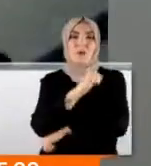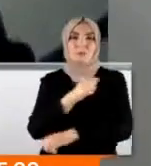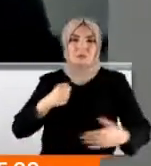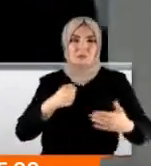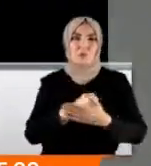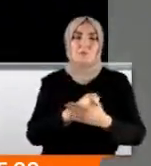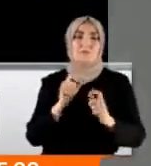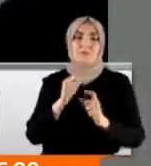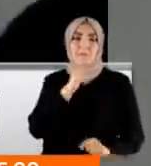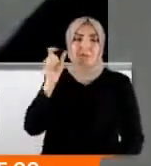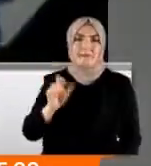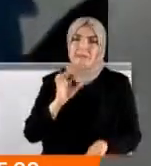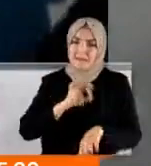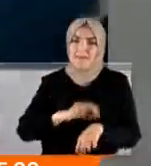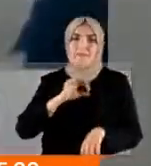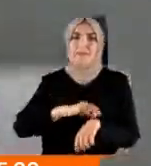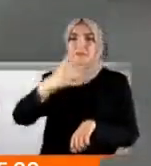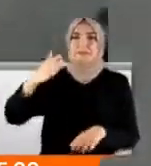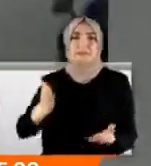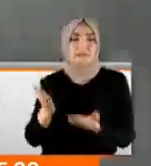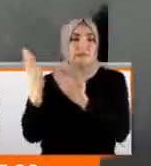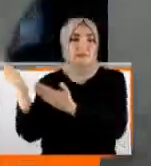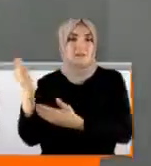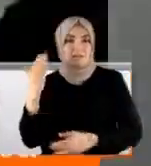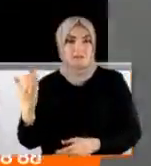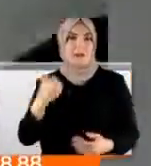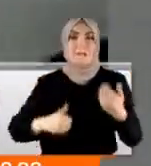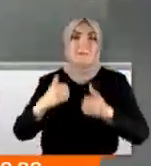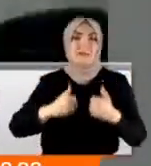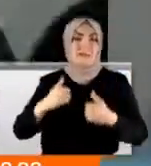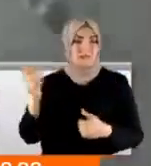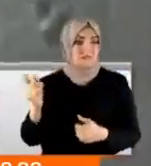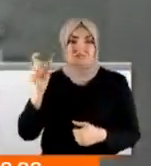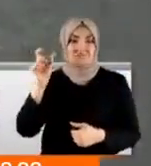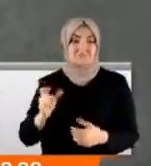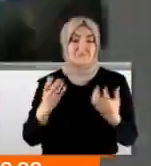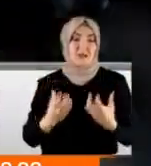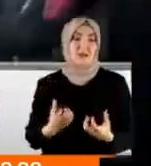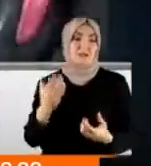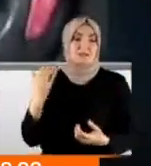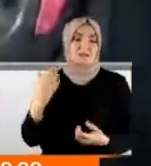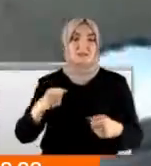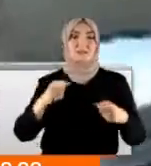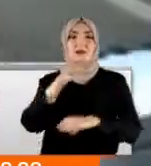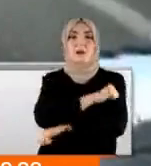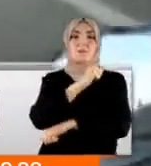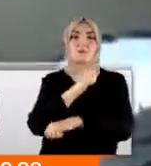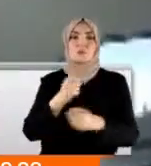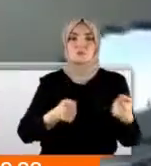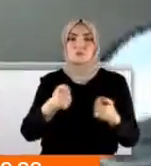hemen hastaneye kaldırıldı. Ameliyata alınan özel harekatçının durumu ağır. Kamyonet sürücüsü ise gözaltında.